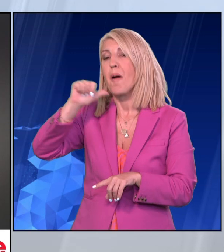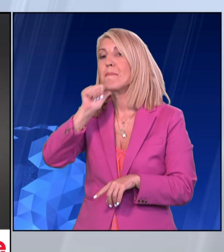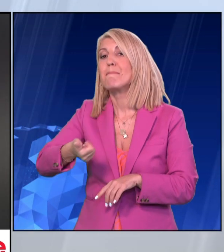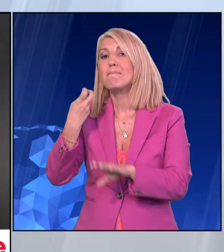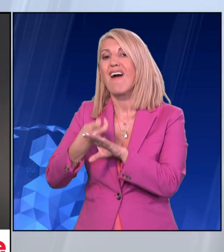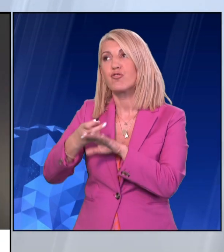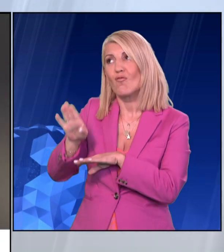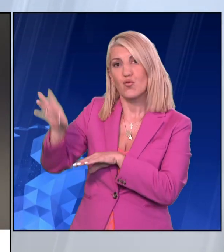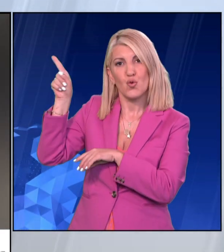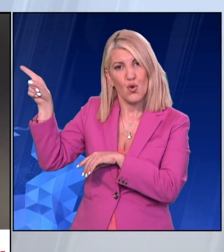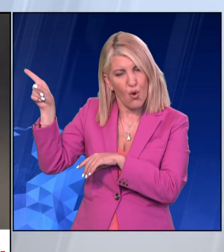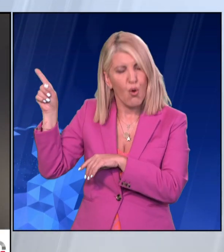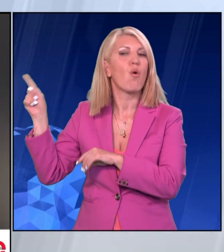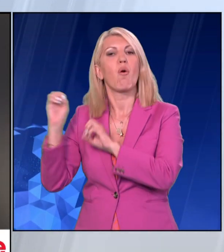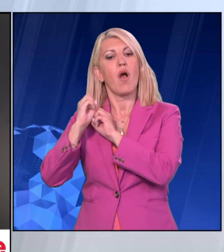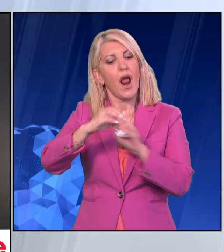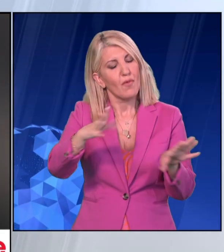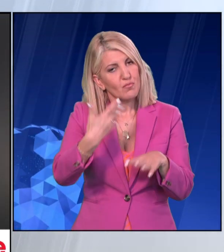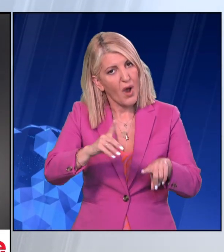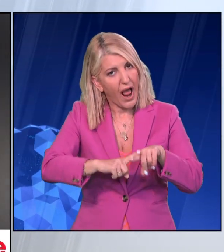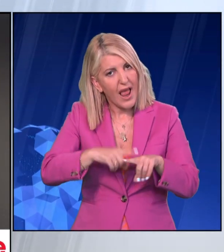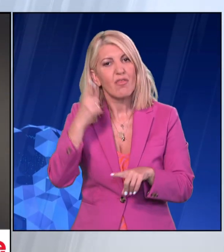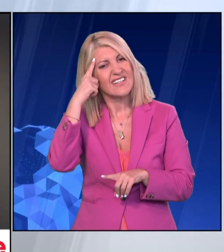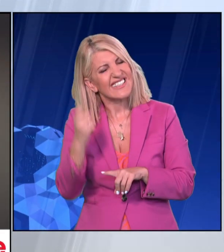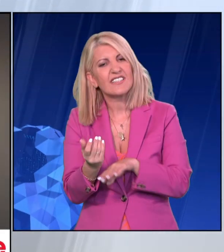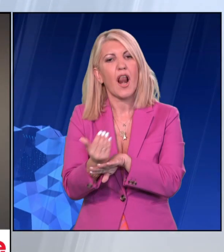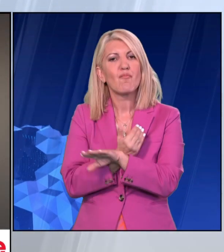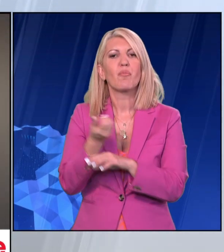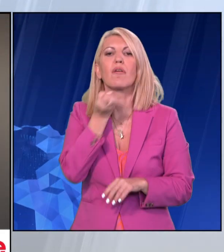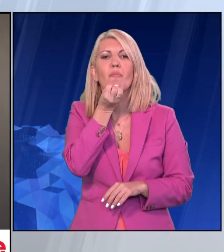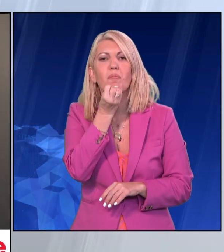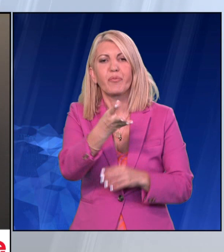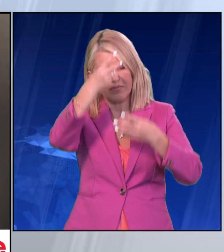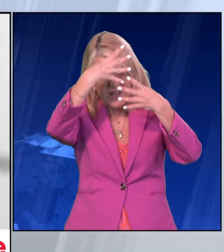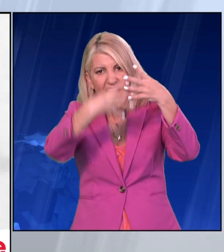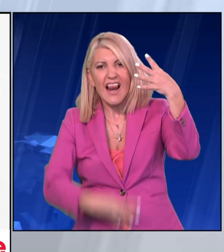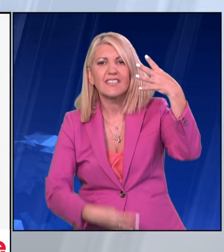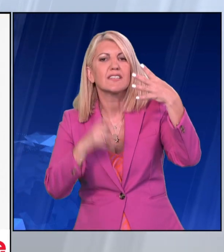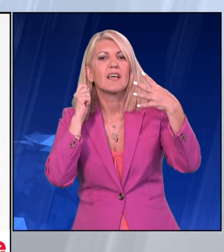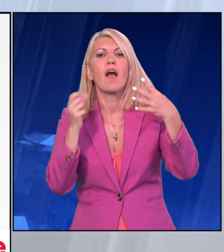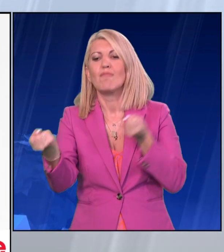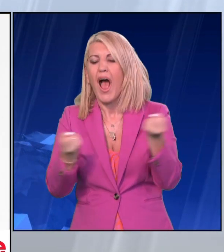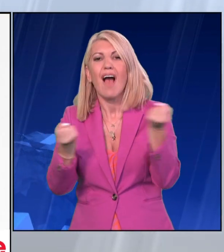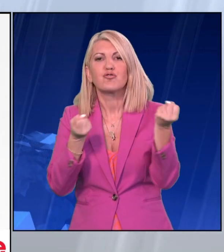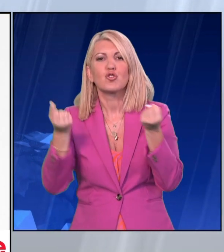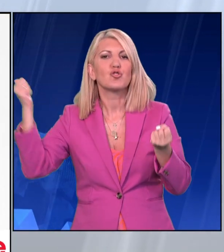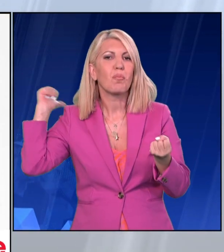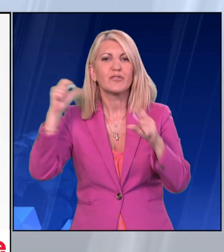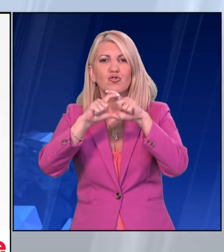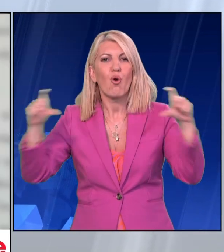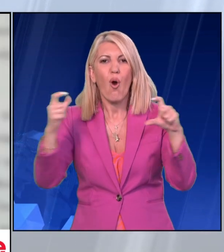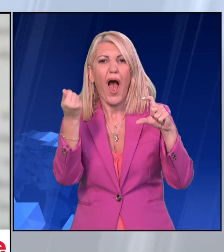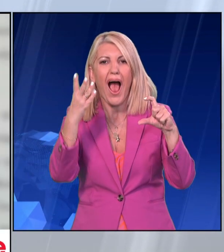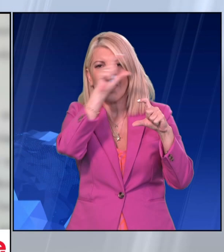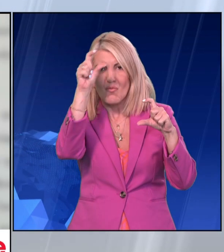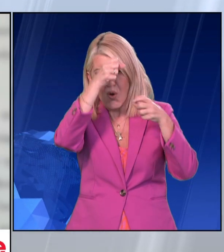είχαν καταγράψει αυτά τα αυτοκίνητα και όπως θα δούμε στο έγγραφο είχαν στείλει πλήρη λίστα με τις πινακίδες κυκλοφορίας